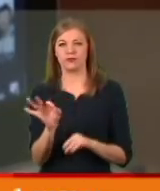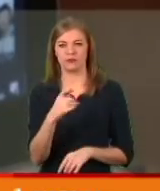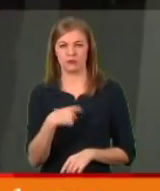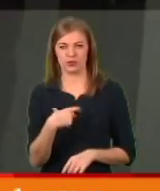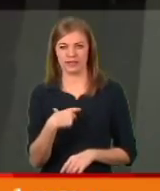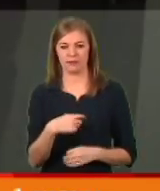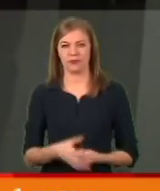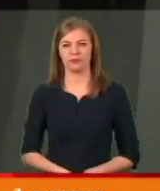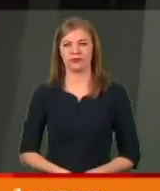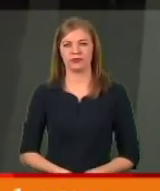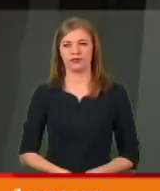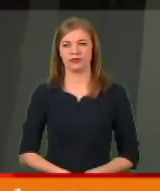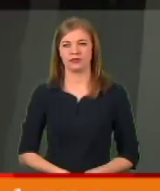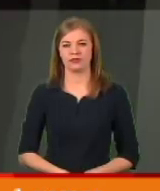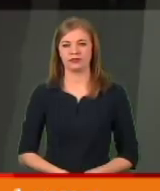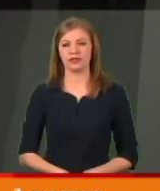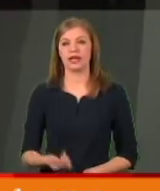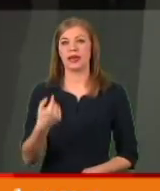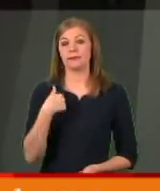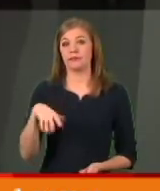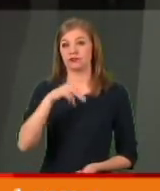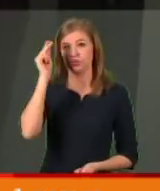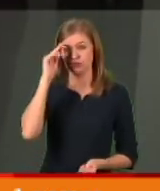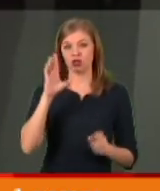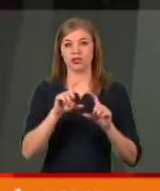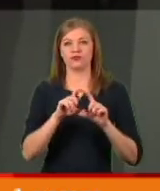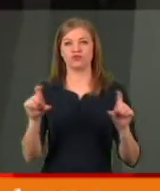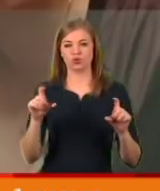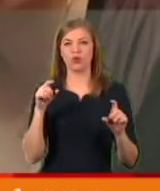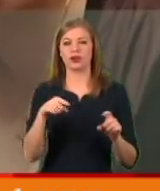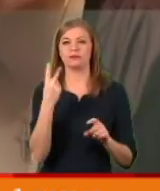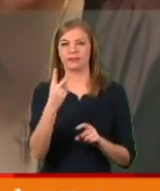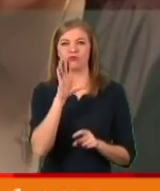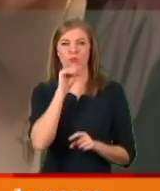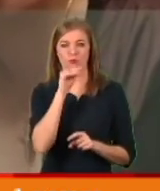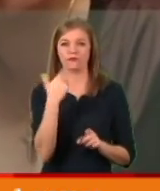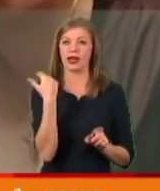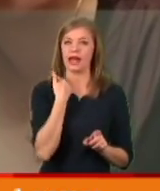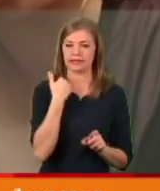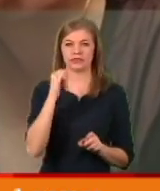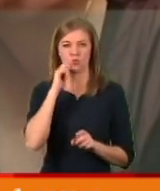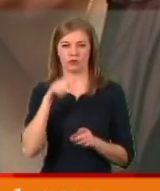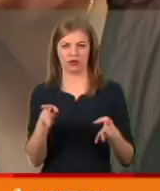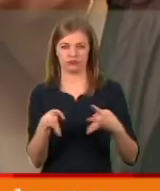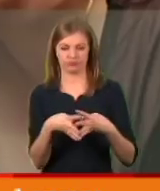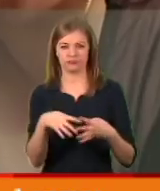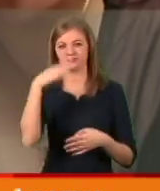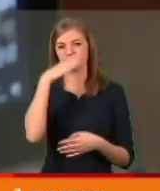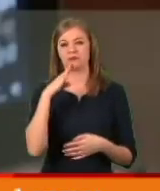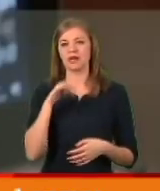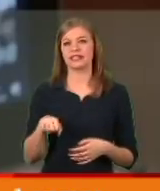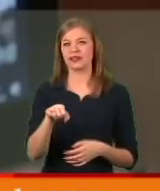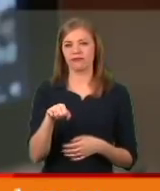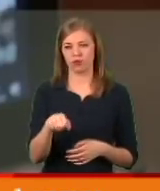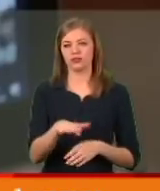себе. Ми всі вчилися в школі Сміт Джексона, яка двомовна – англійська і українська. Батьки водили мене